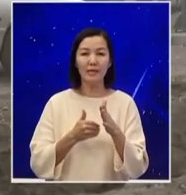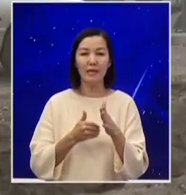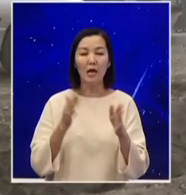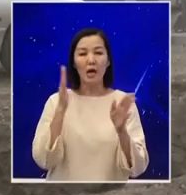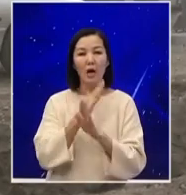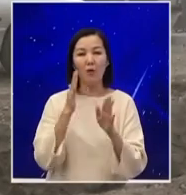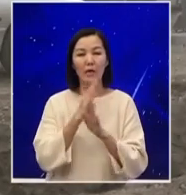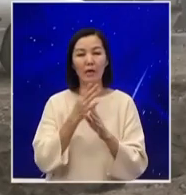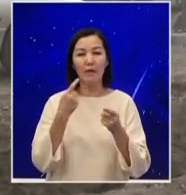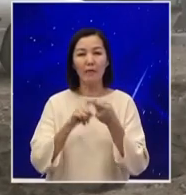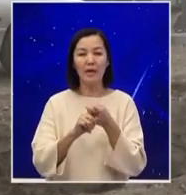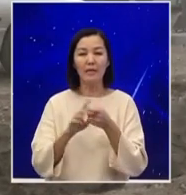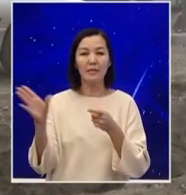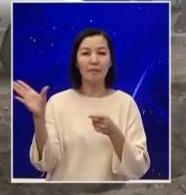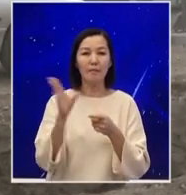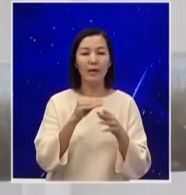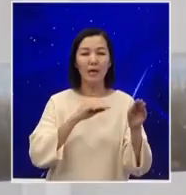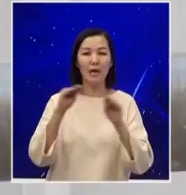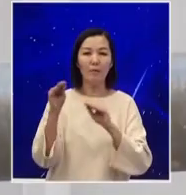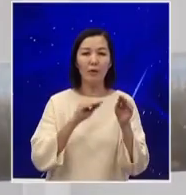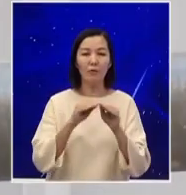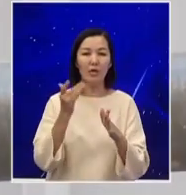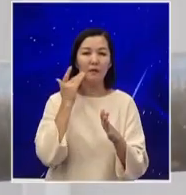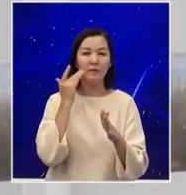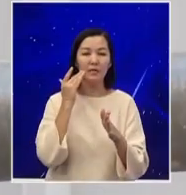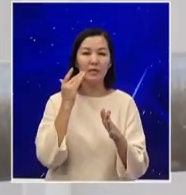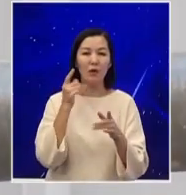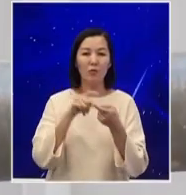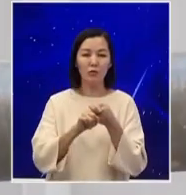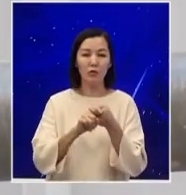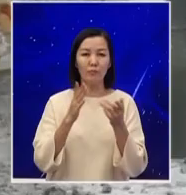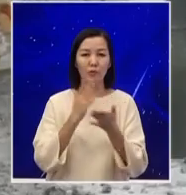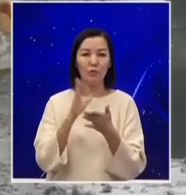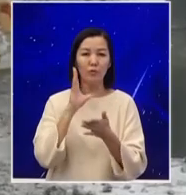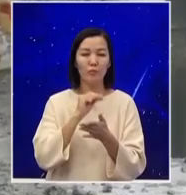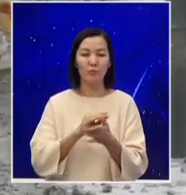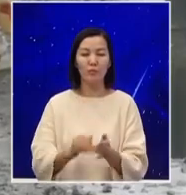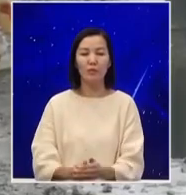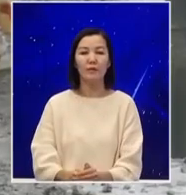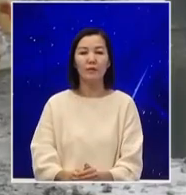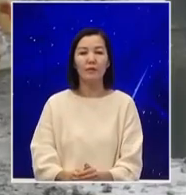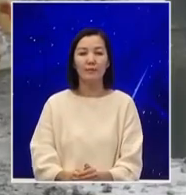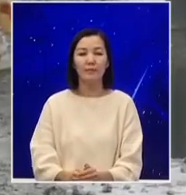қандай да жағдайына қарамастан барлық жабдықтардың үздіксіз жұмыс істеуін қамтамасыз етеді.